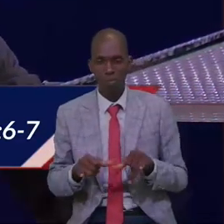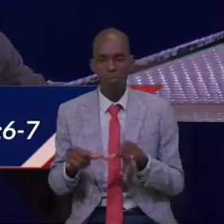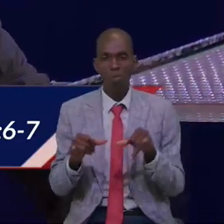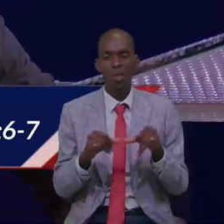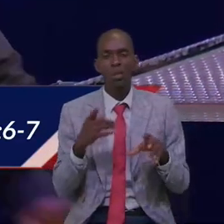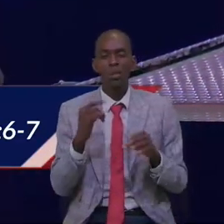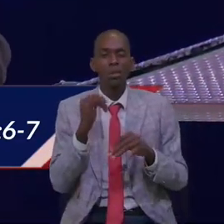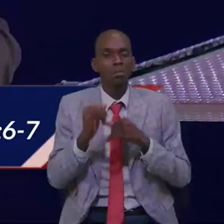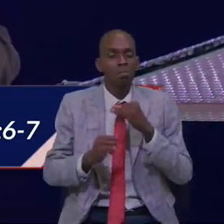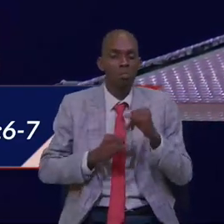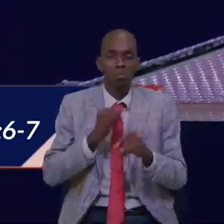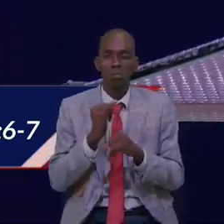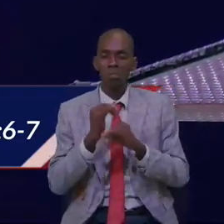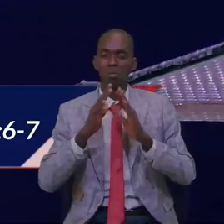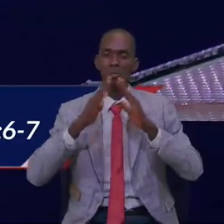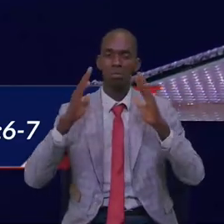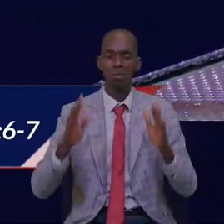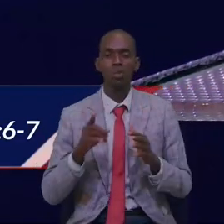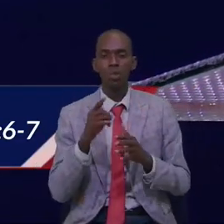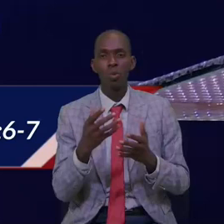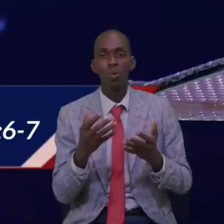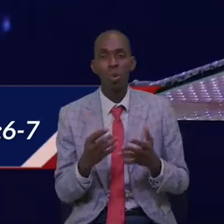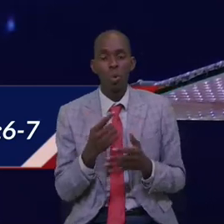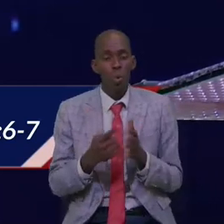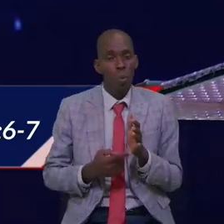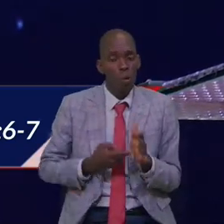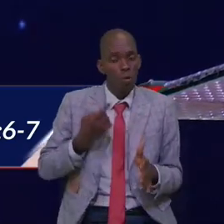et voir comment les choses seront dans tout le bâtiment.